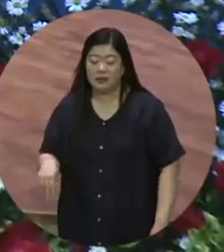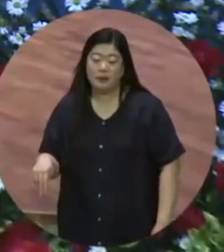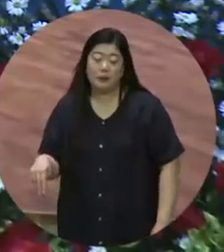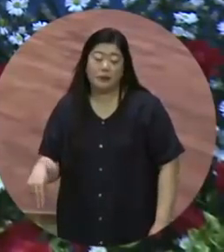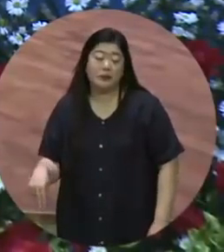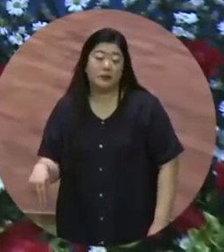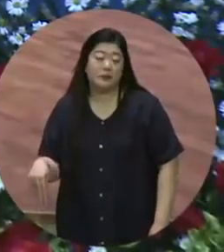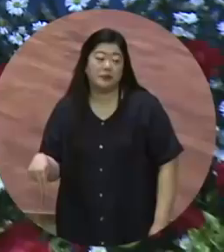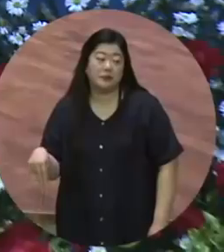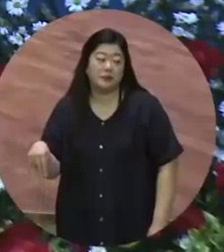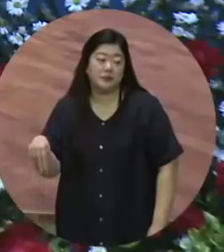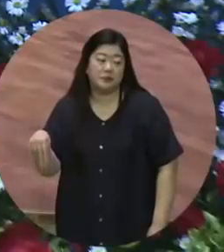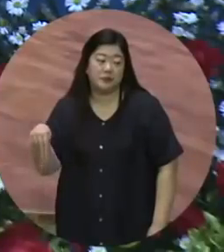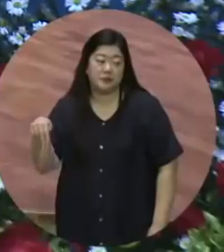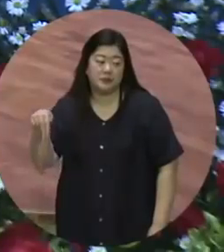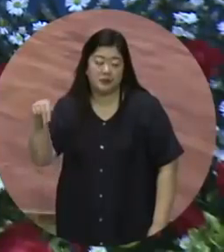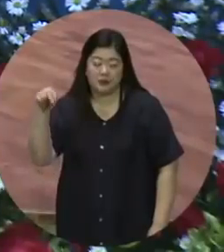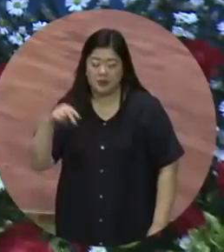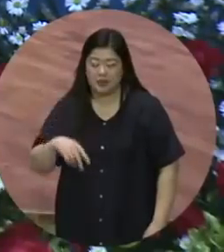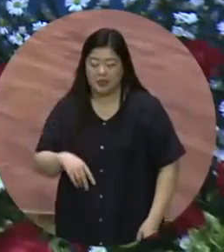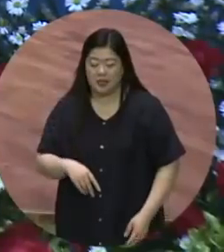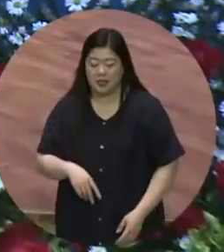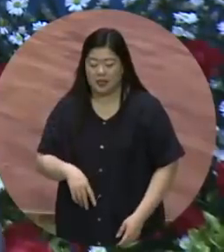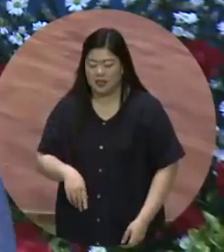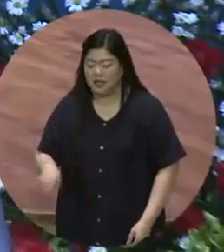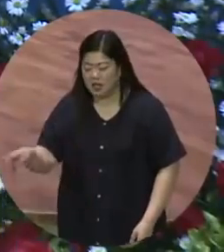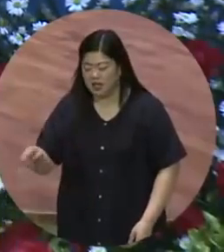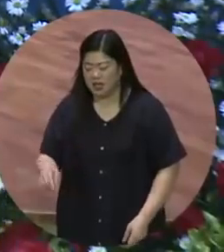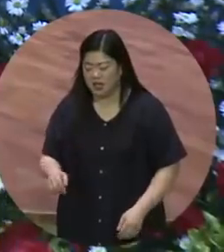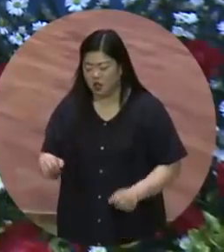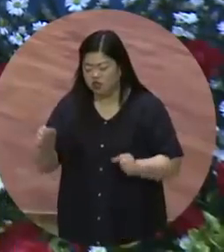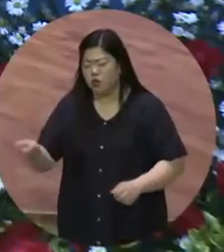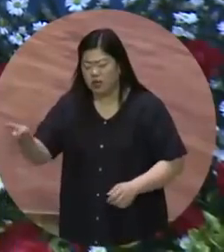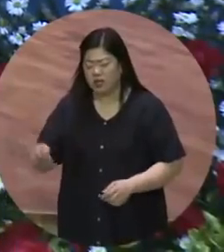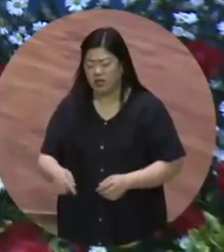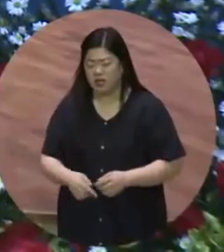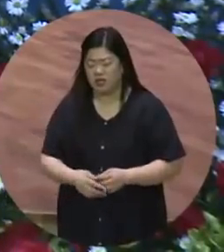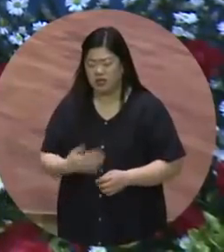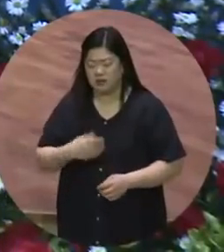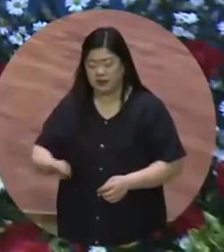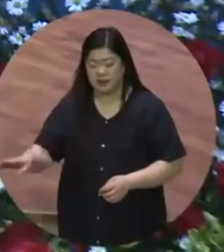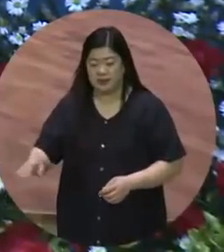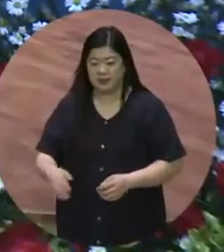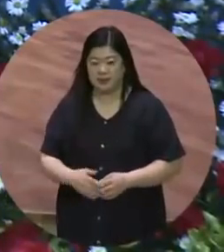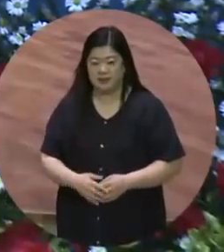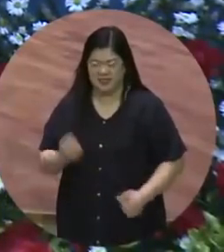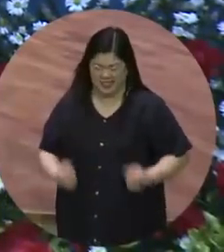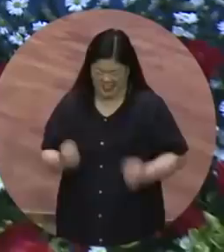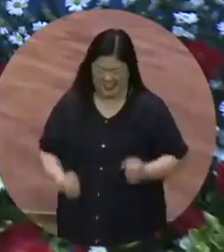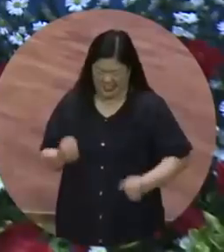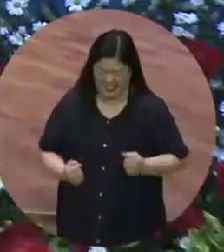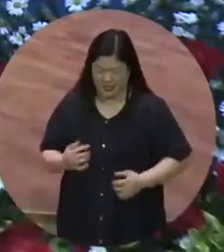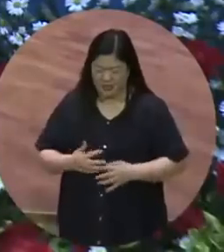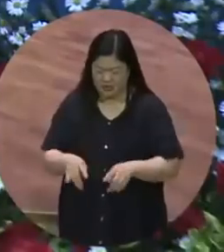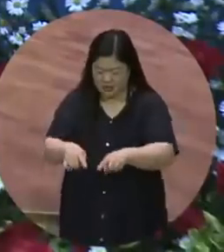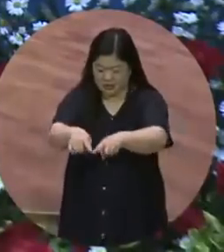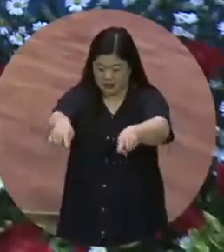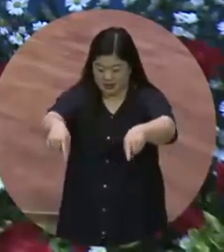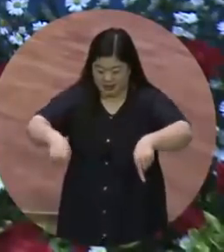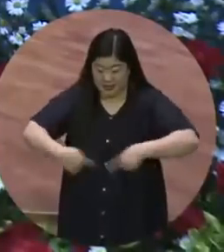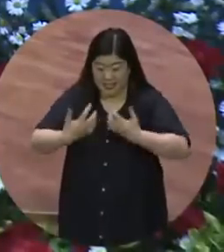내가 오늘 집사님 내보고 그래서 운동해라. 뛰라. 막 뛰라. 막 런닝머신